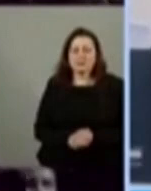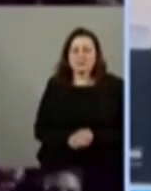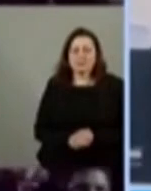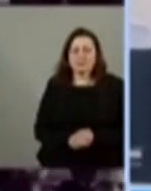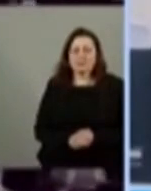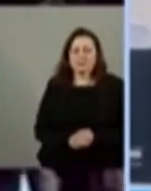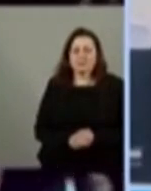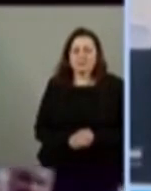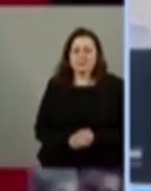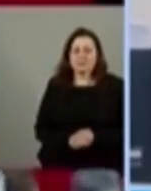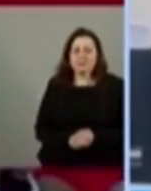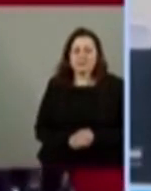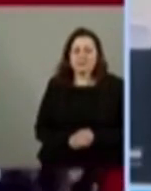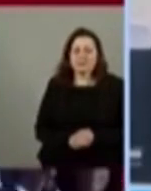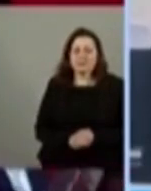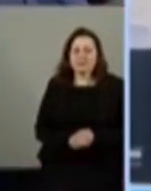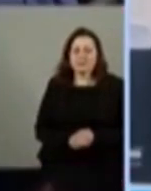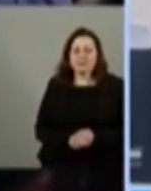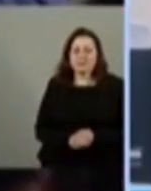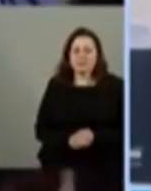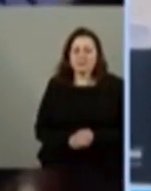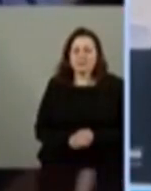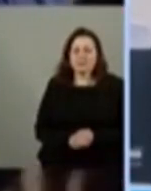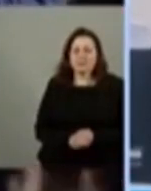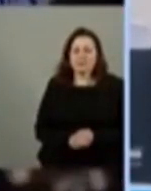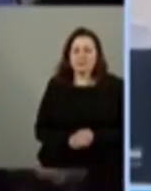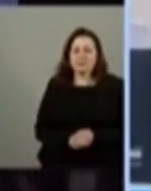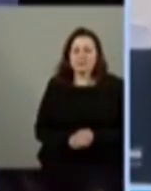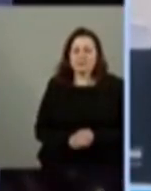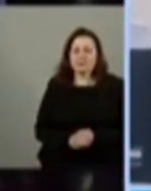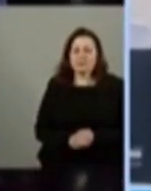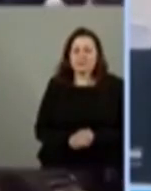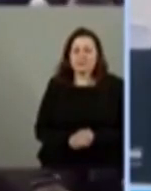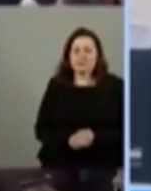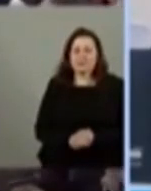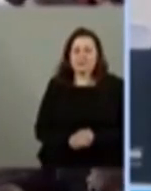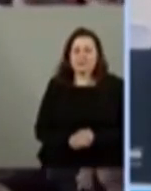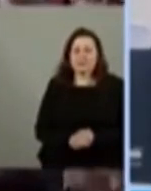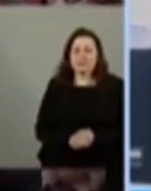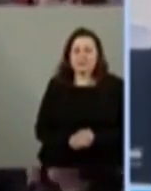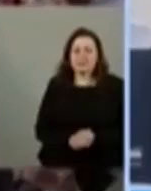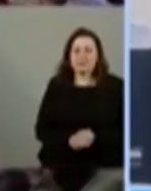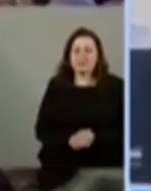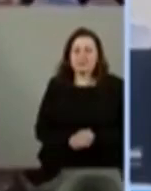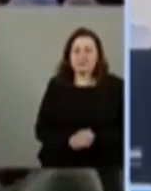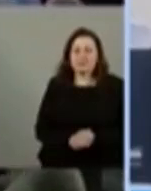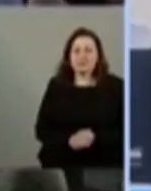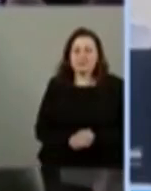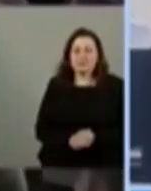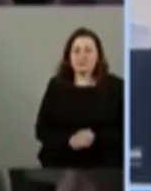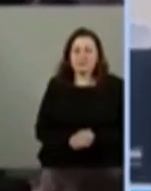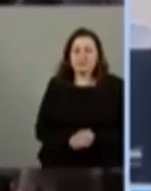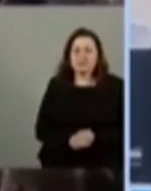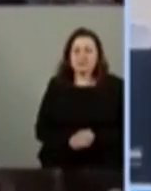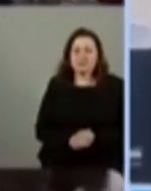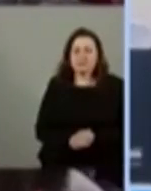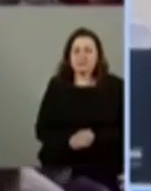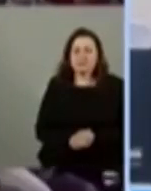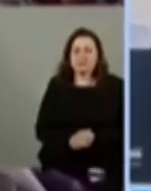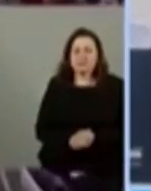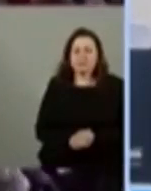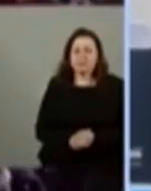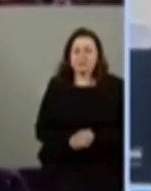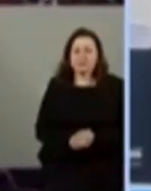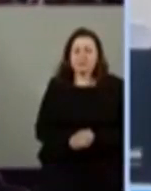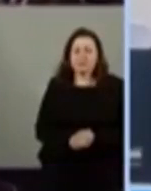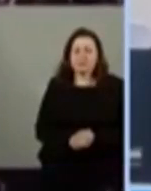κοινωνία. Η ακρίβεια, τα αγροτικά, η οικονομία, η πορεία της οικονομίας μας, μια σειρά από θέματα που μας απασχολούν. Το πώς θα διαθέσουμε καλύτερο